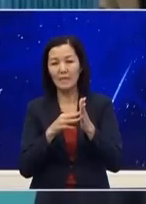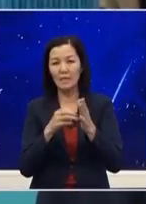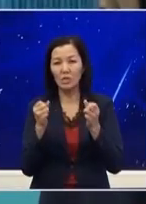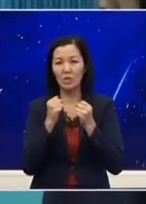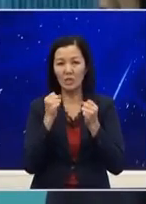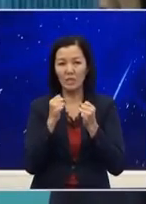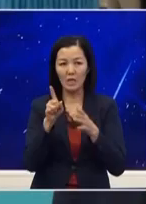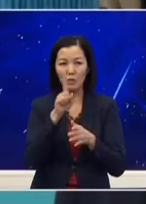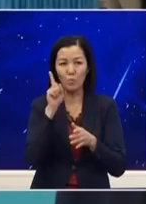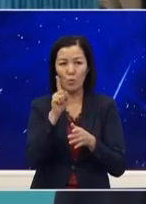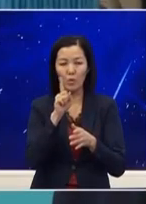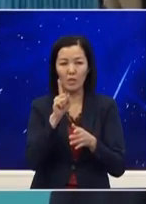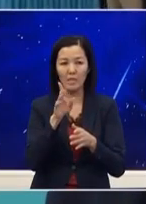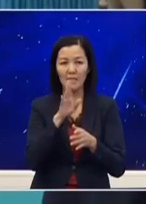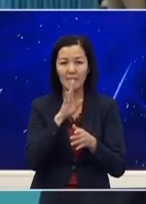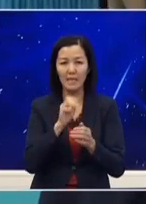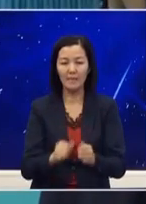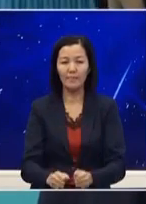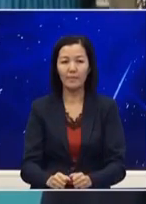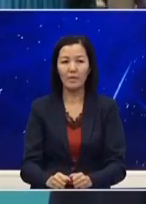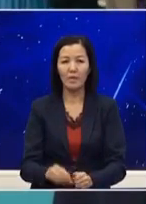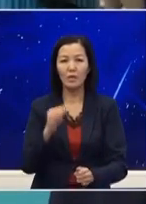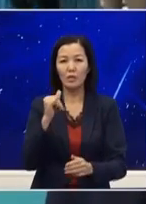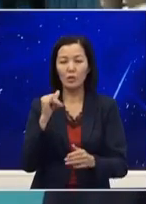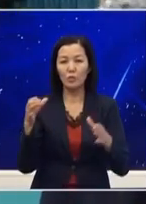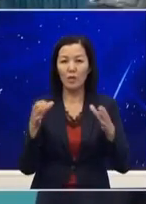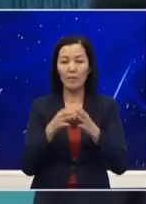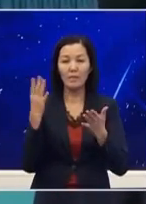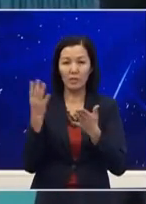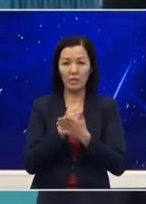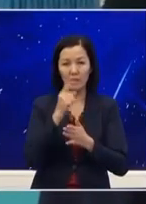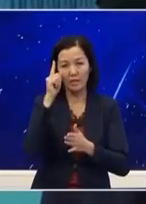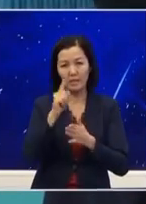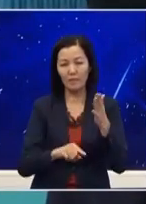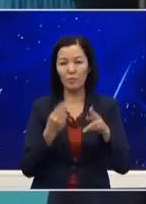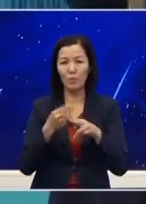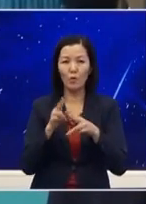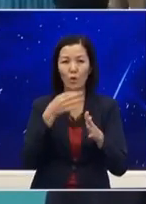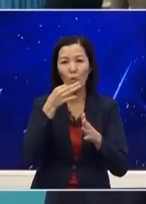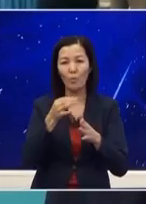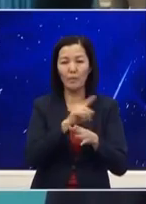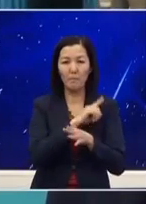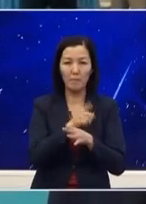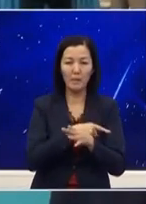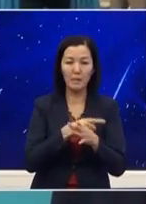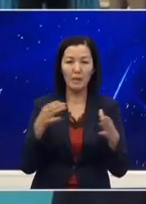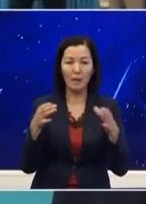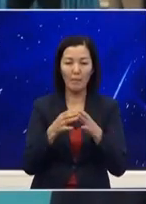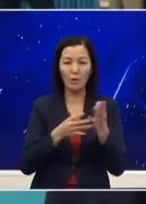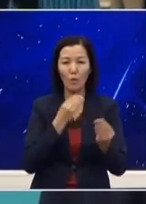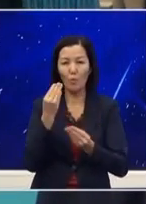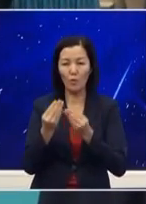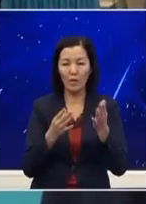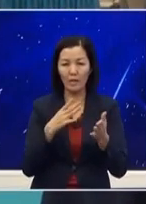спортшылар. Жетісудың жеңіске жететінде біздің күмәніміз болған жоқ. Өйткені өте тәжірибелі және мықты команда ойнады. Тәжірибелі